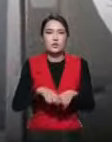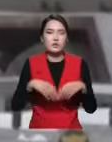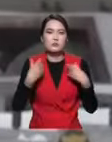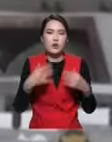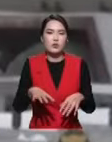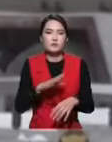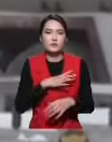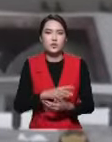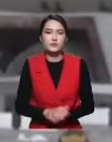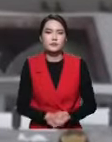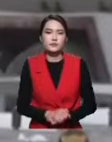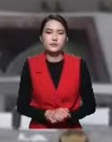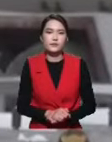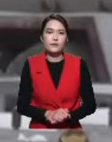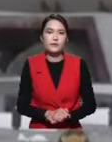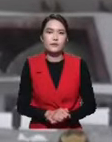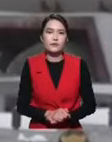нет.